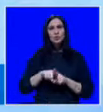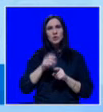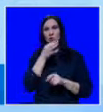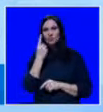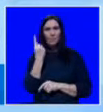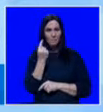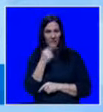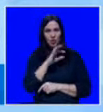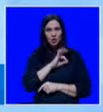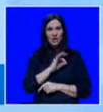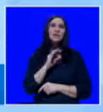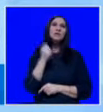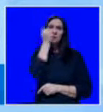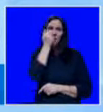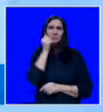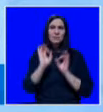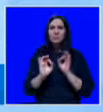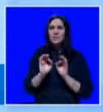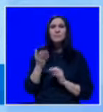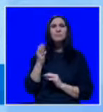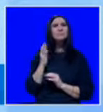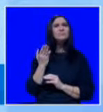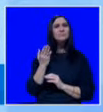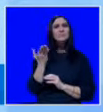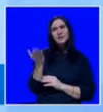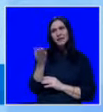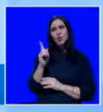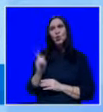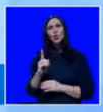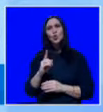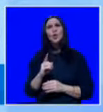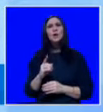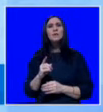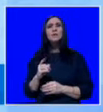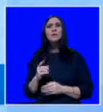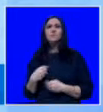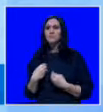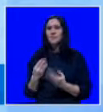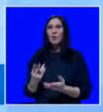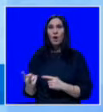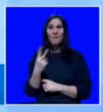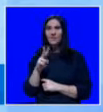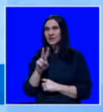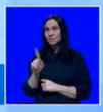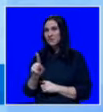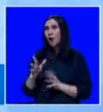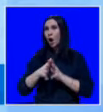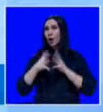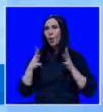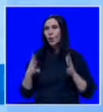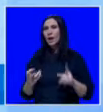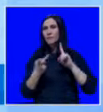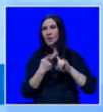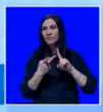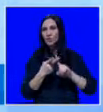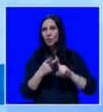шансът е да бъдат някакви шарлатани от типа на тези, които ни сервираха 2021, е голям. А